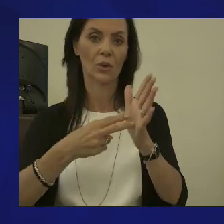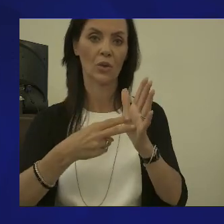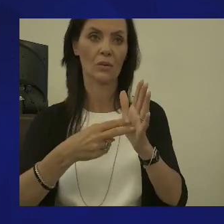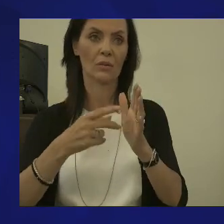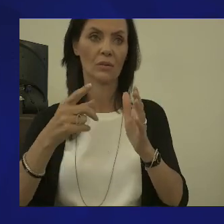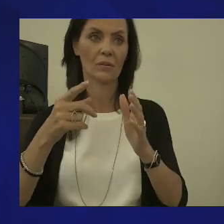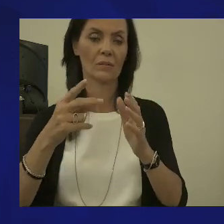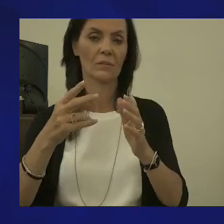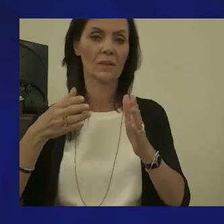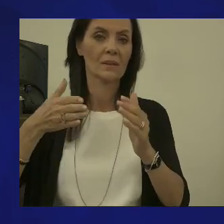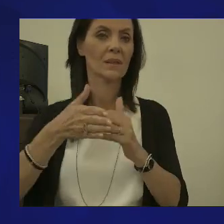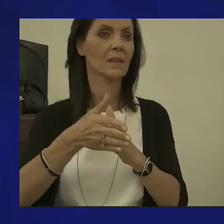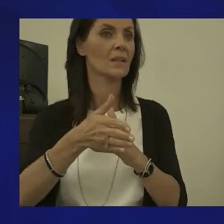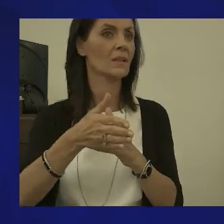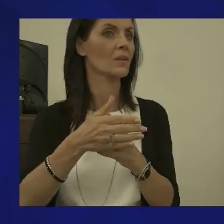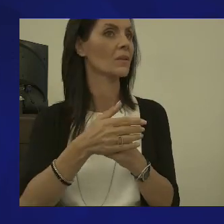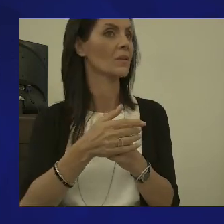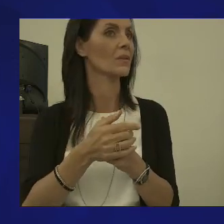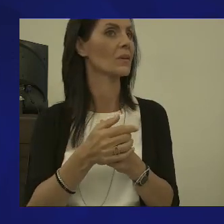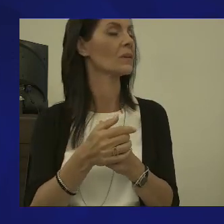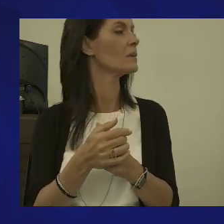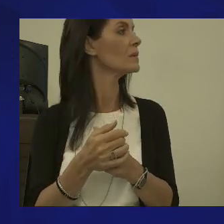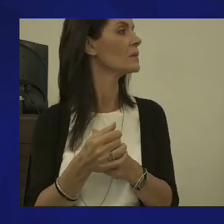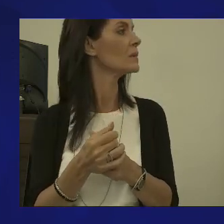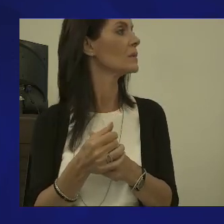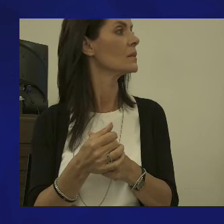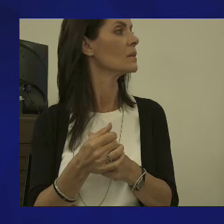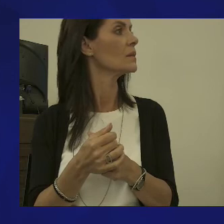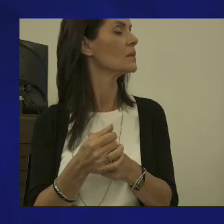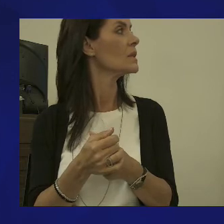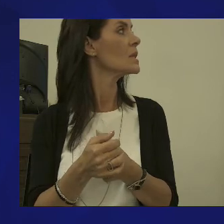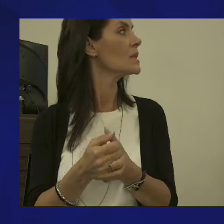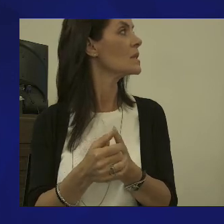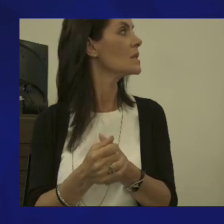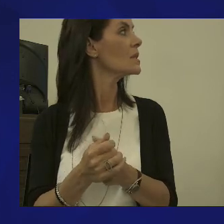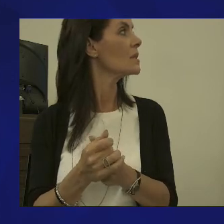והכל? זאת? זה תוכנית גגות. לא, עם סימני עצים. רגע. שנשארים.